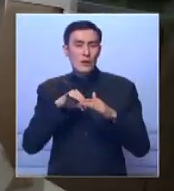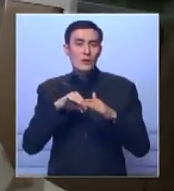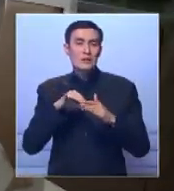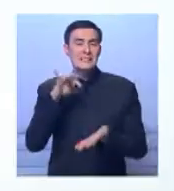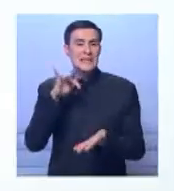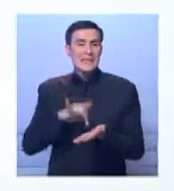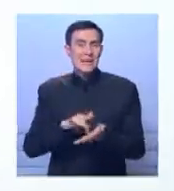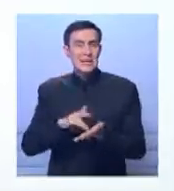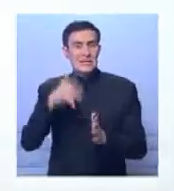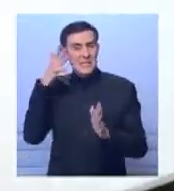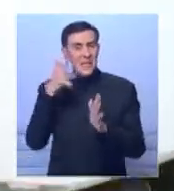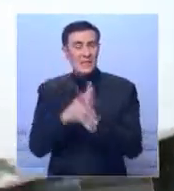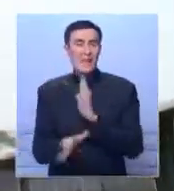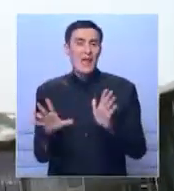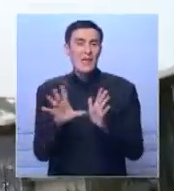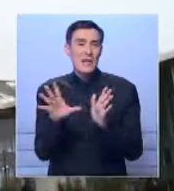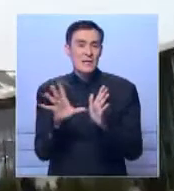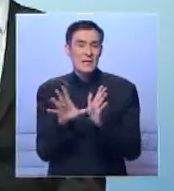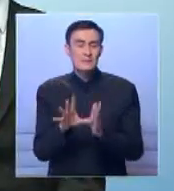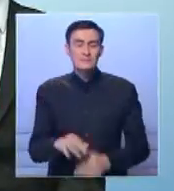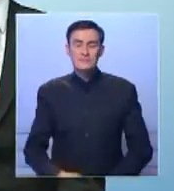и центр исследования энергии.